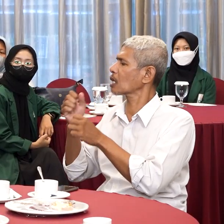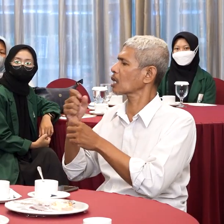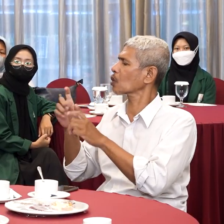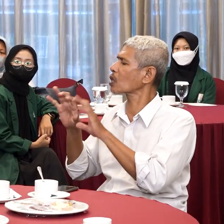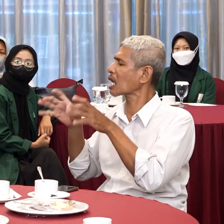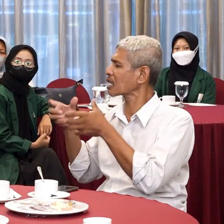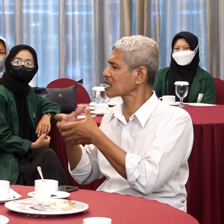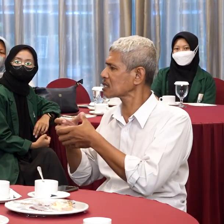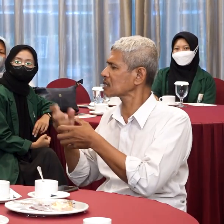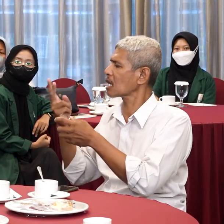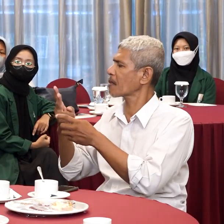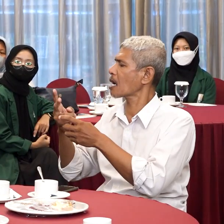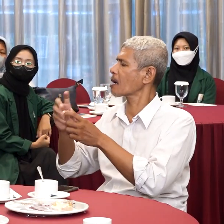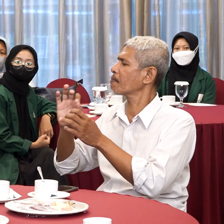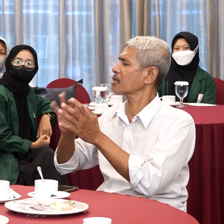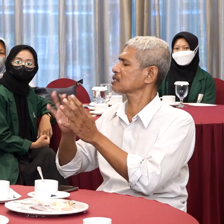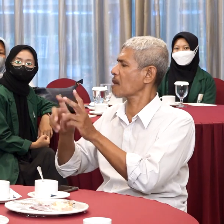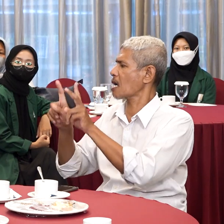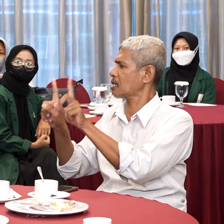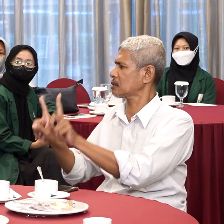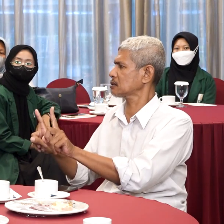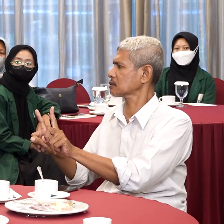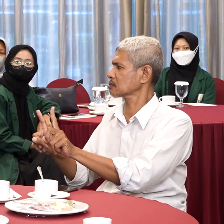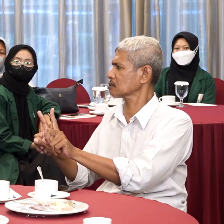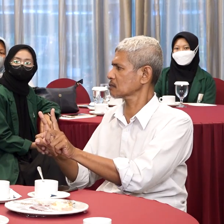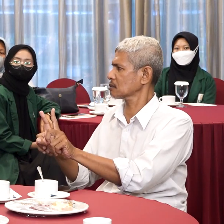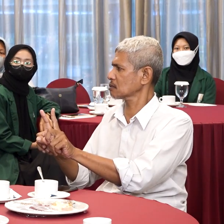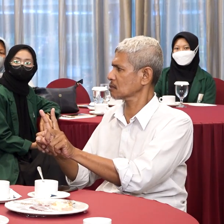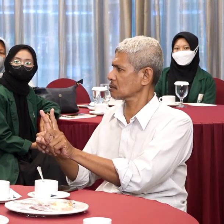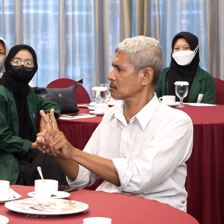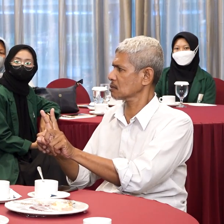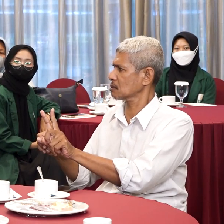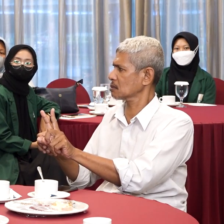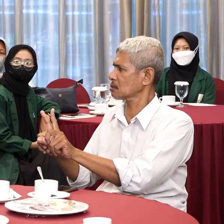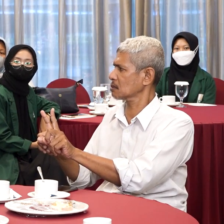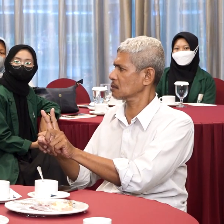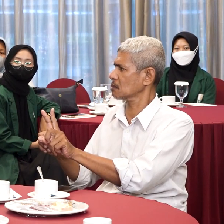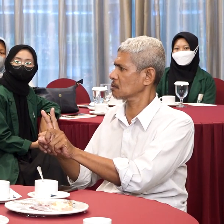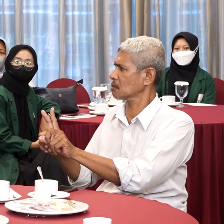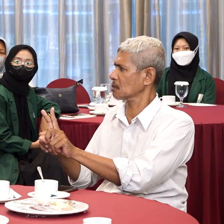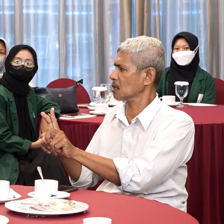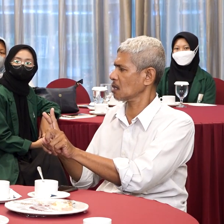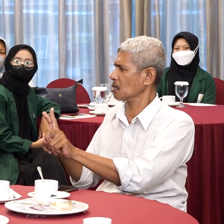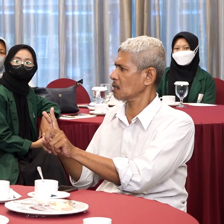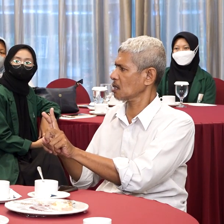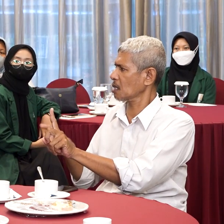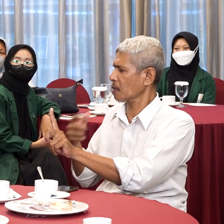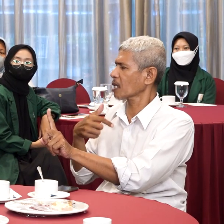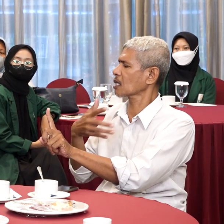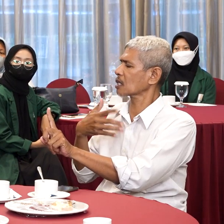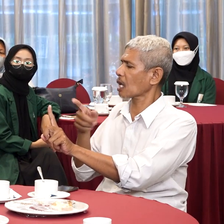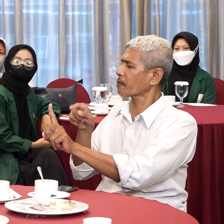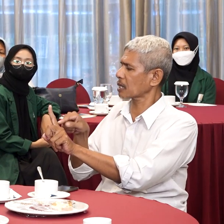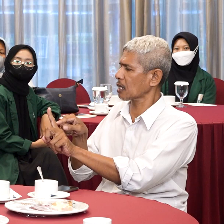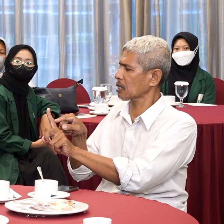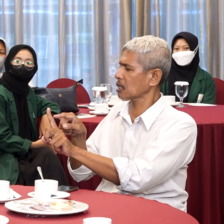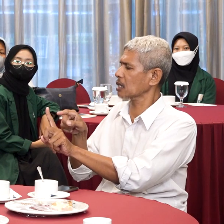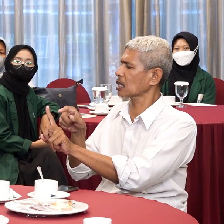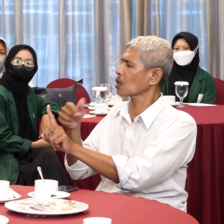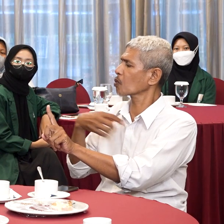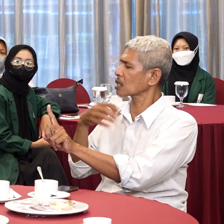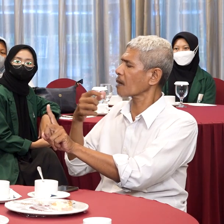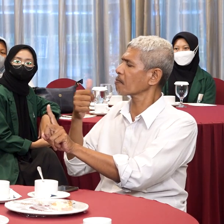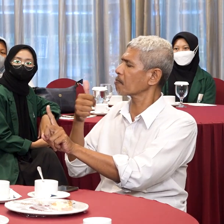dibutuhkan yang berhubungan dengan si korban atau orang yang berhubungan dengan hukum itu berhadapan dengan hukum